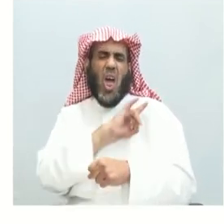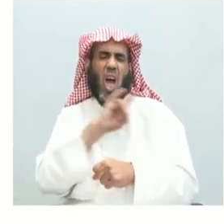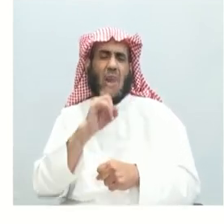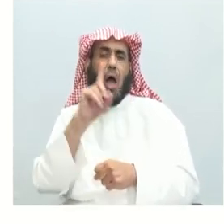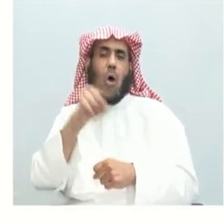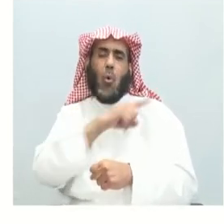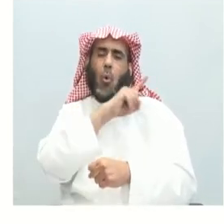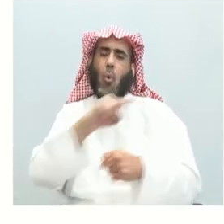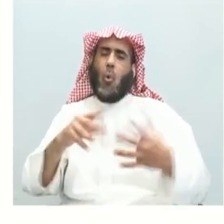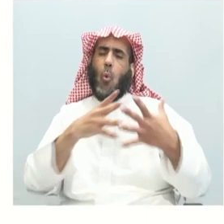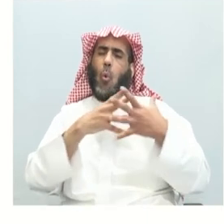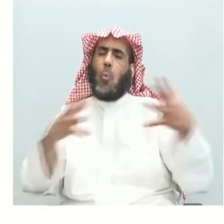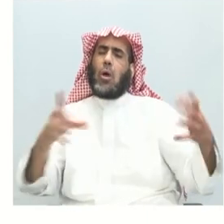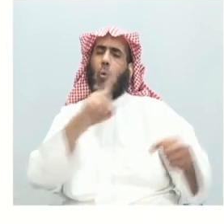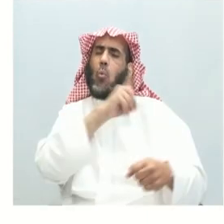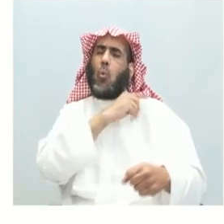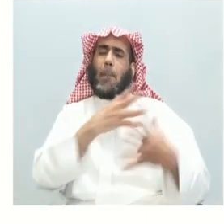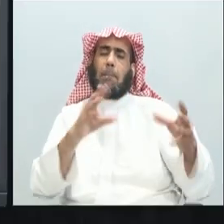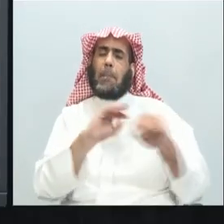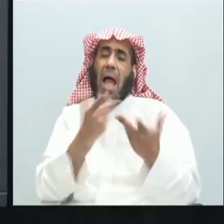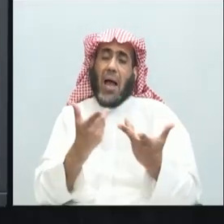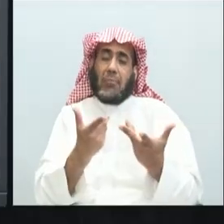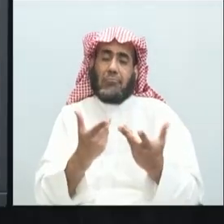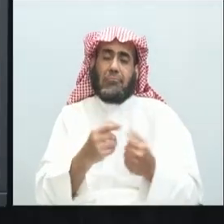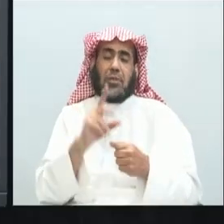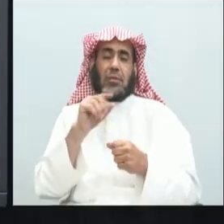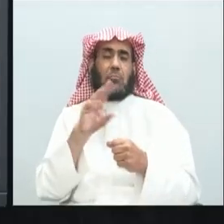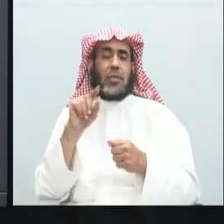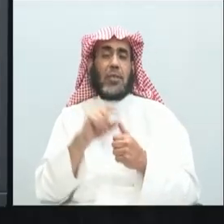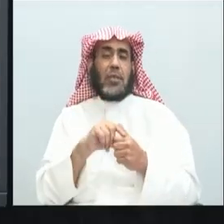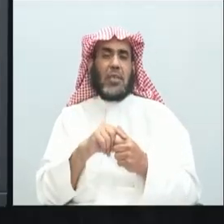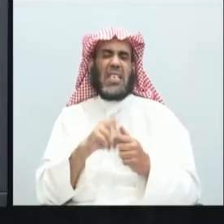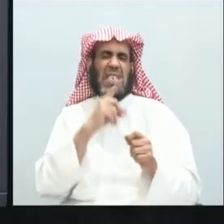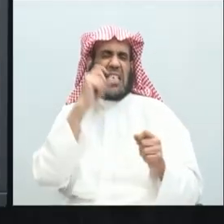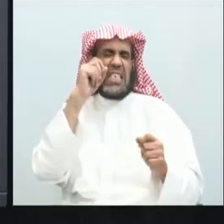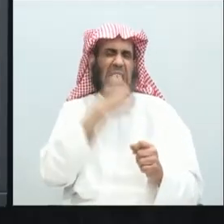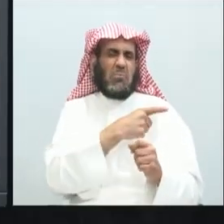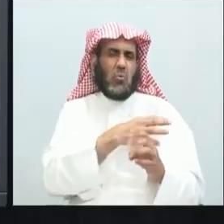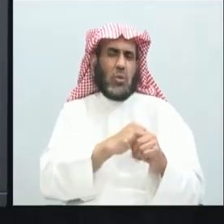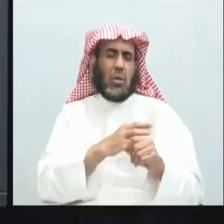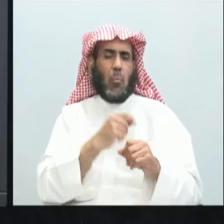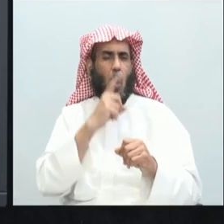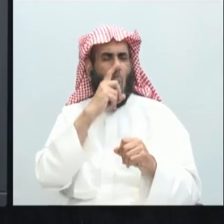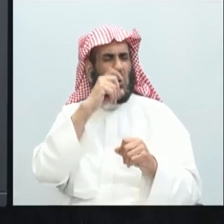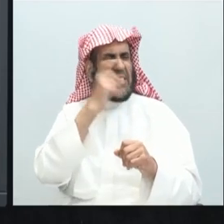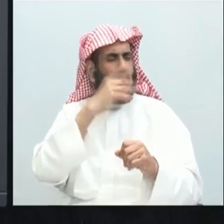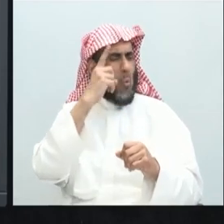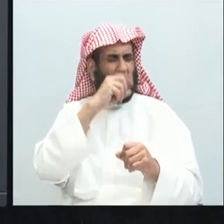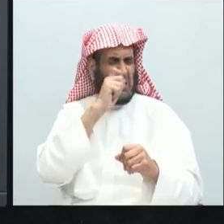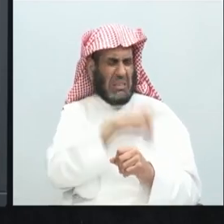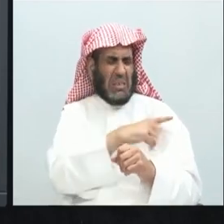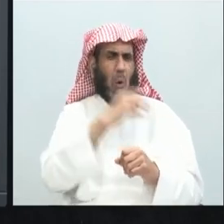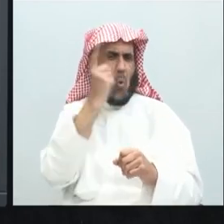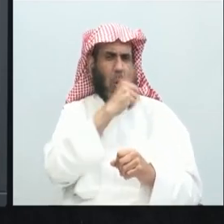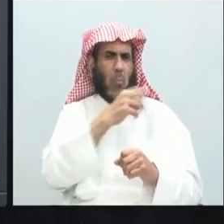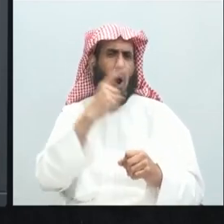او من عظائم الذنوب ما هي سنتم ممتاز السب او الشتم ممتاز فقال ماذا يشتم